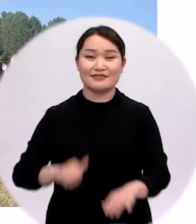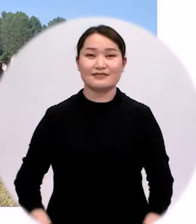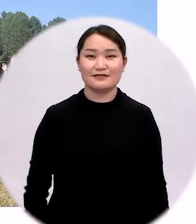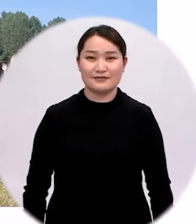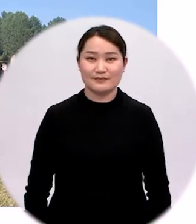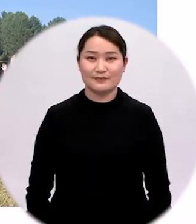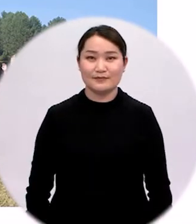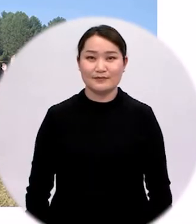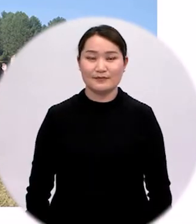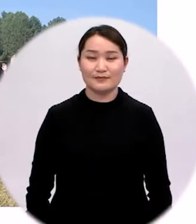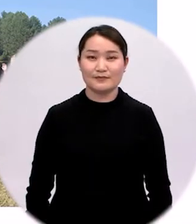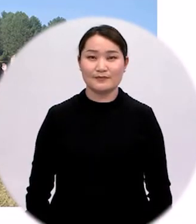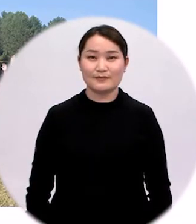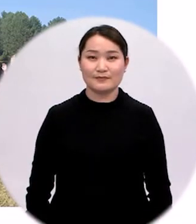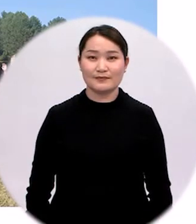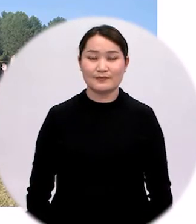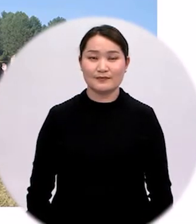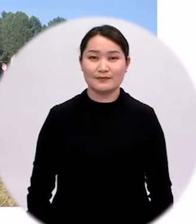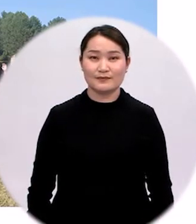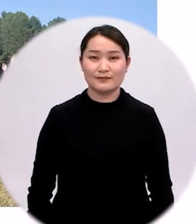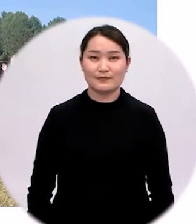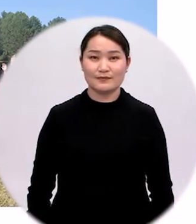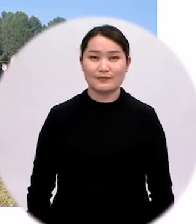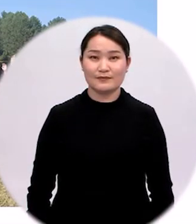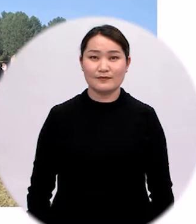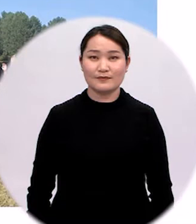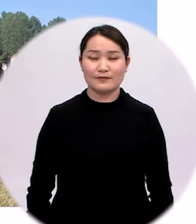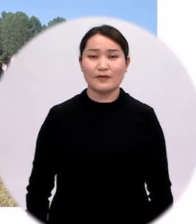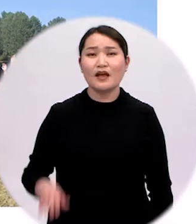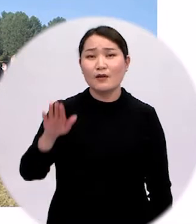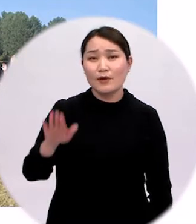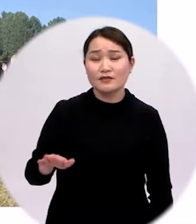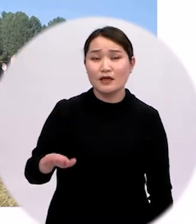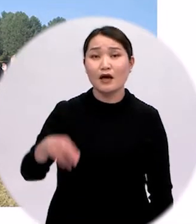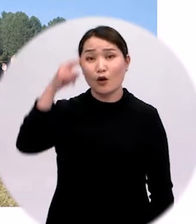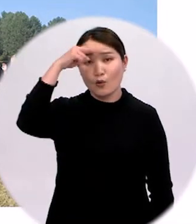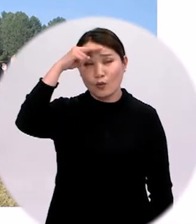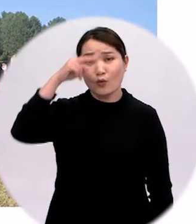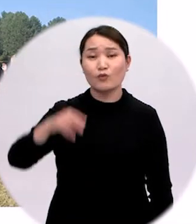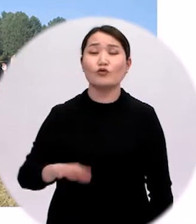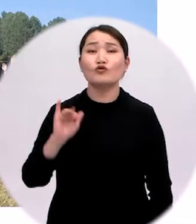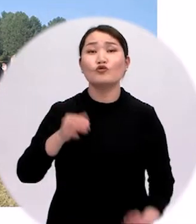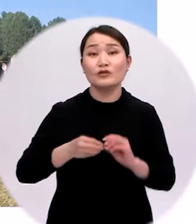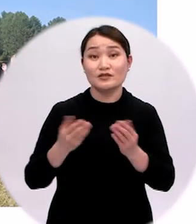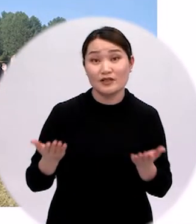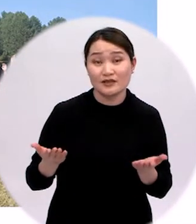найзуудтайгаа тоглож байна. За сүүлийн зурагт бяцхан хүү юу хийж байна вэ?